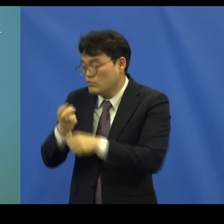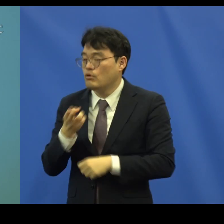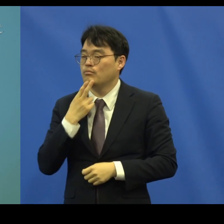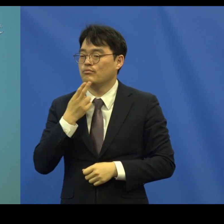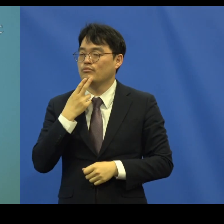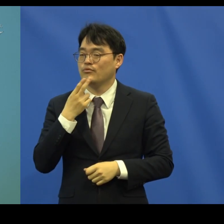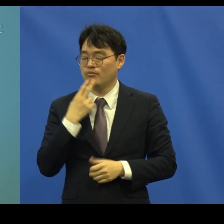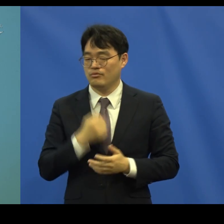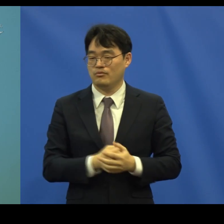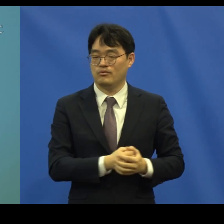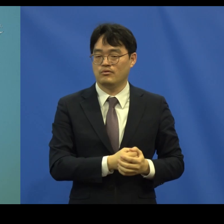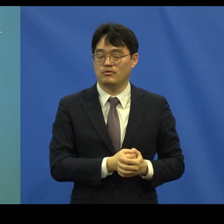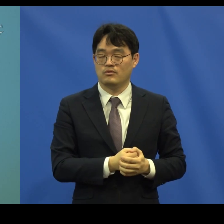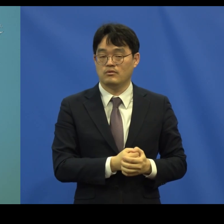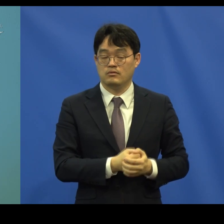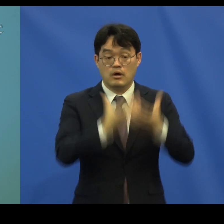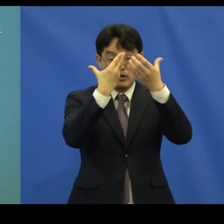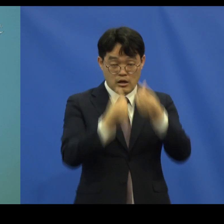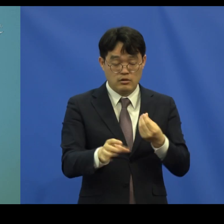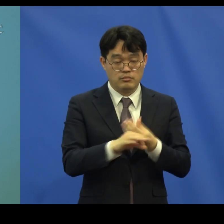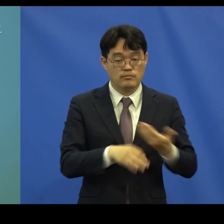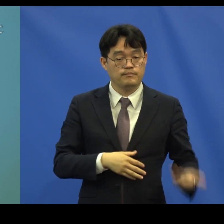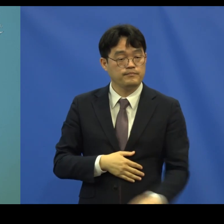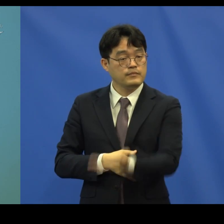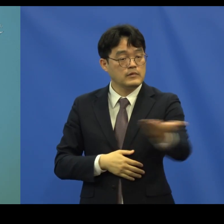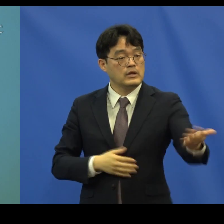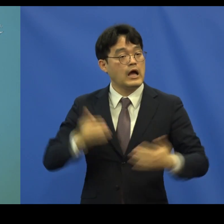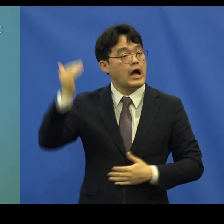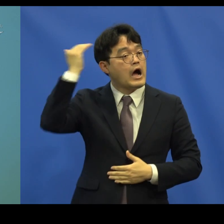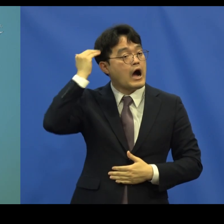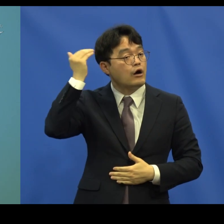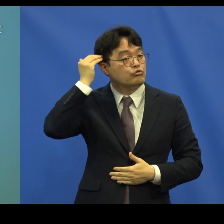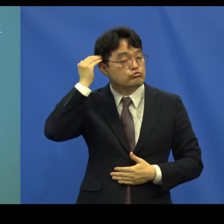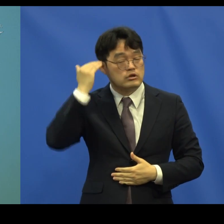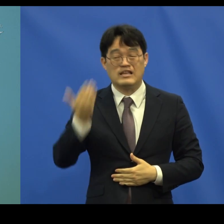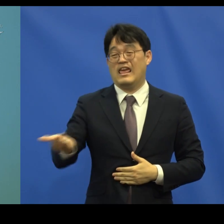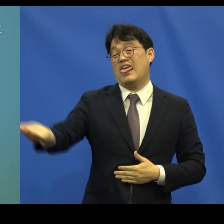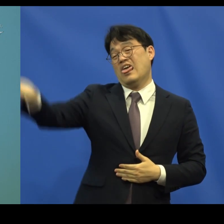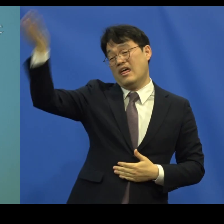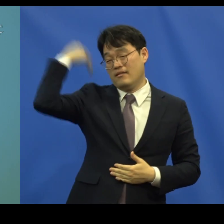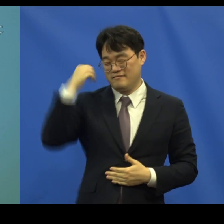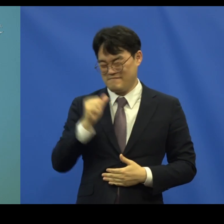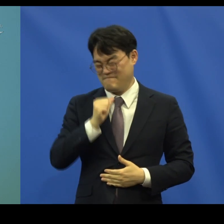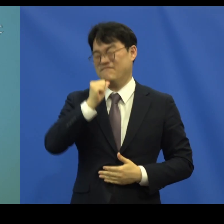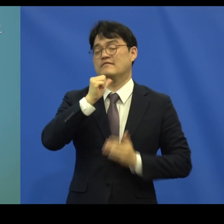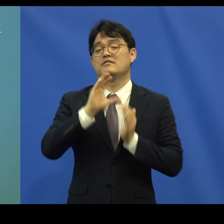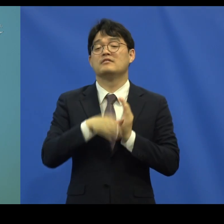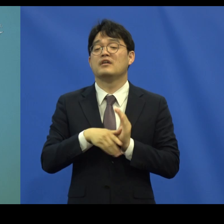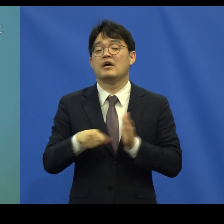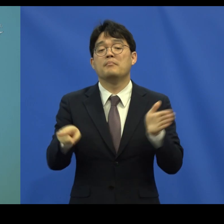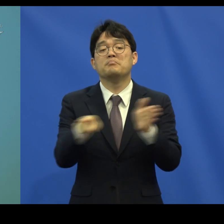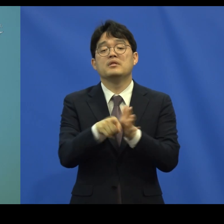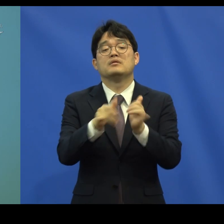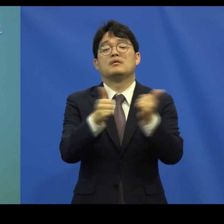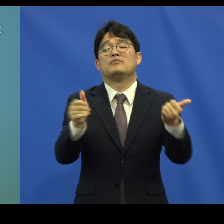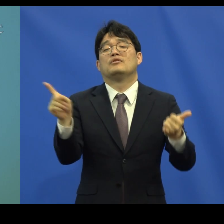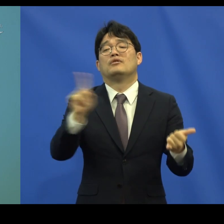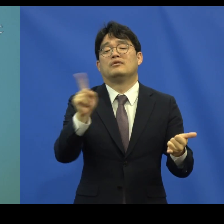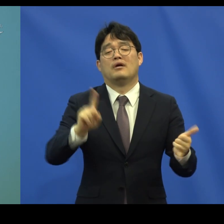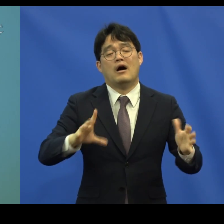뭐 산기도 많이 다녔잖아요, 그죠? 뭐 그냥 금식 기도를 했어요. 그냥 뭐 없어서, 먹을 게